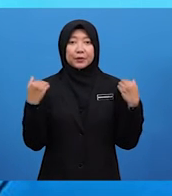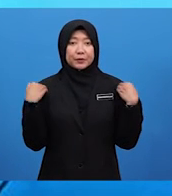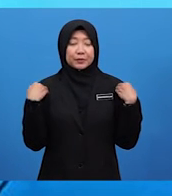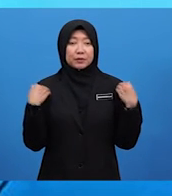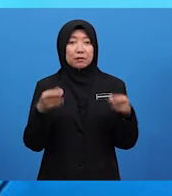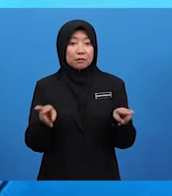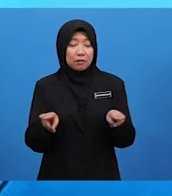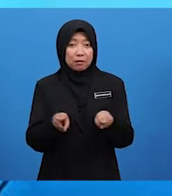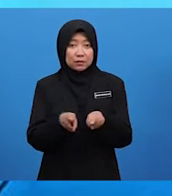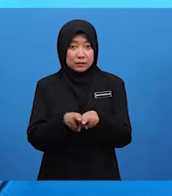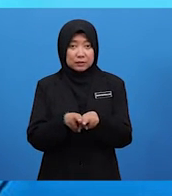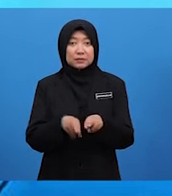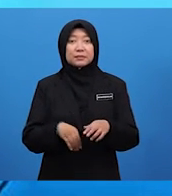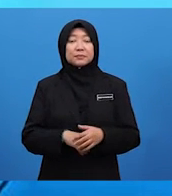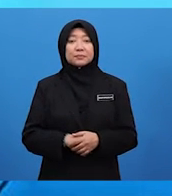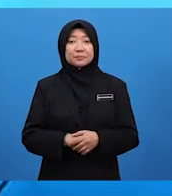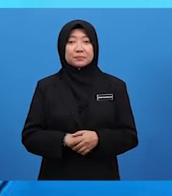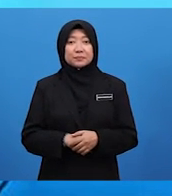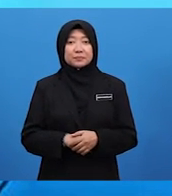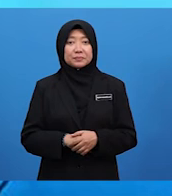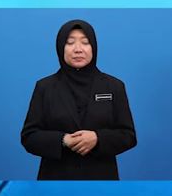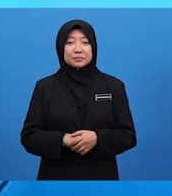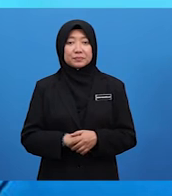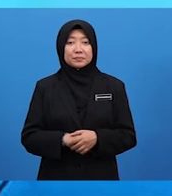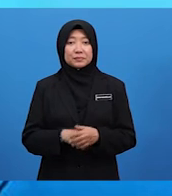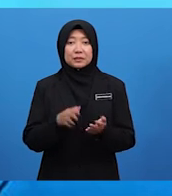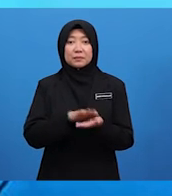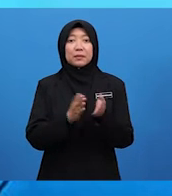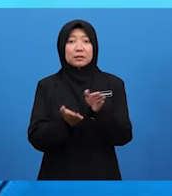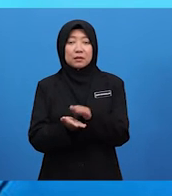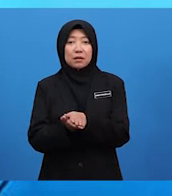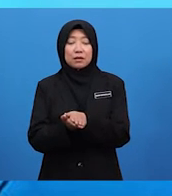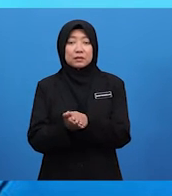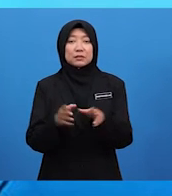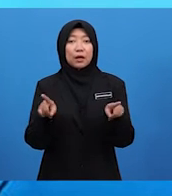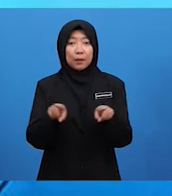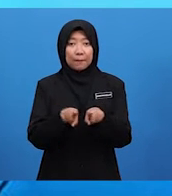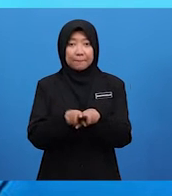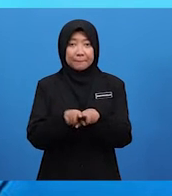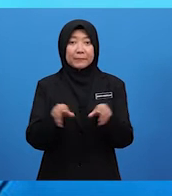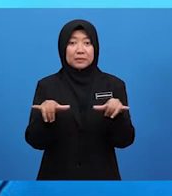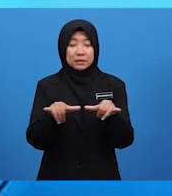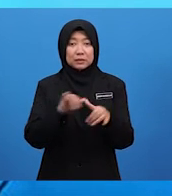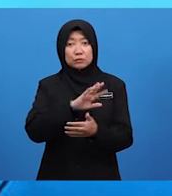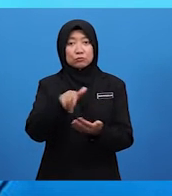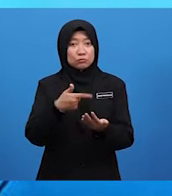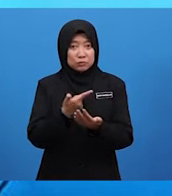mempunyai permukaan yang rata. Kedua, lipatan sama lebar pada